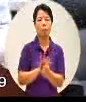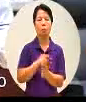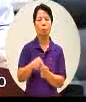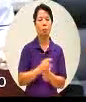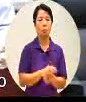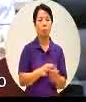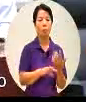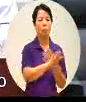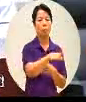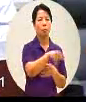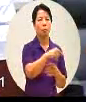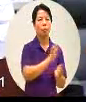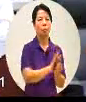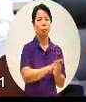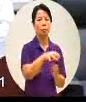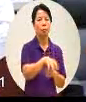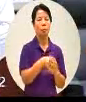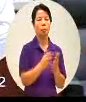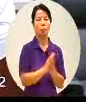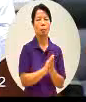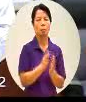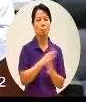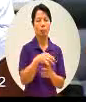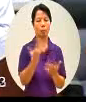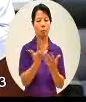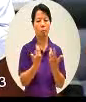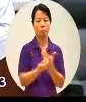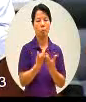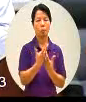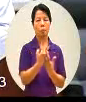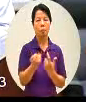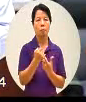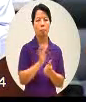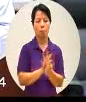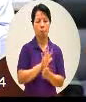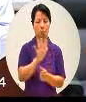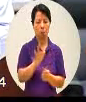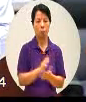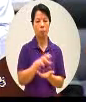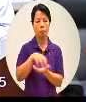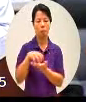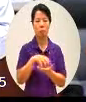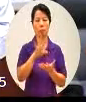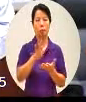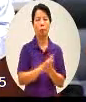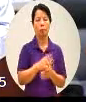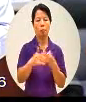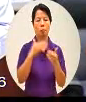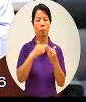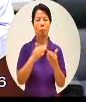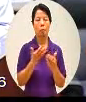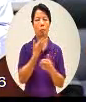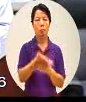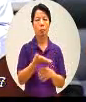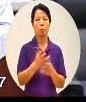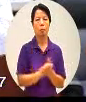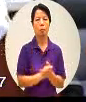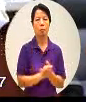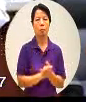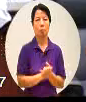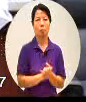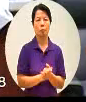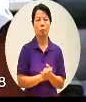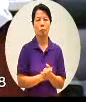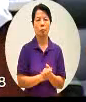服务，只要你服务时数证明回来，哦，学校就给你那个给你，